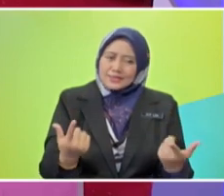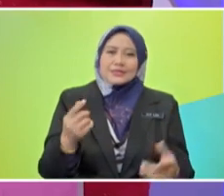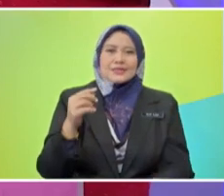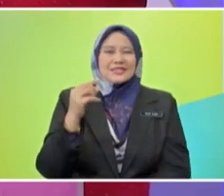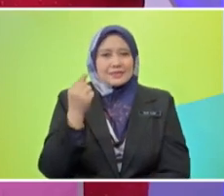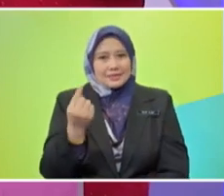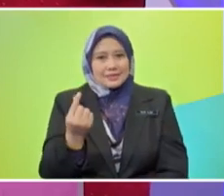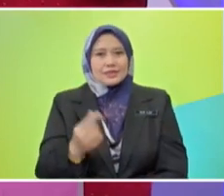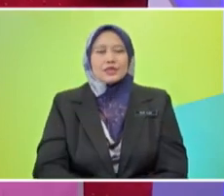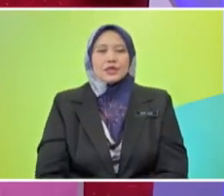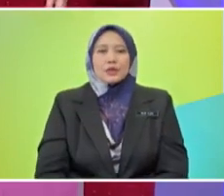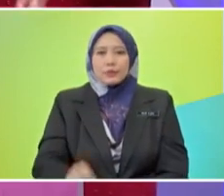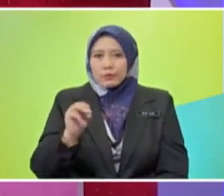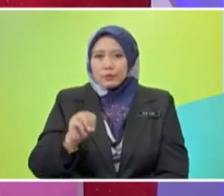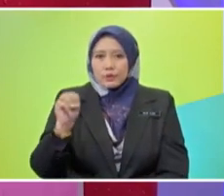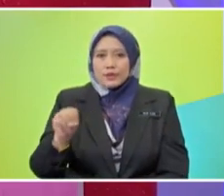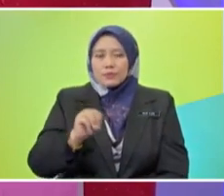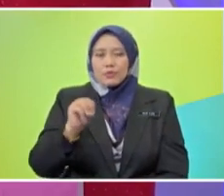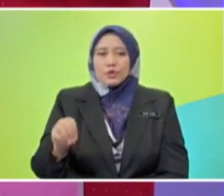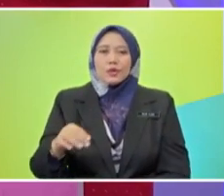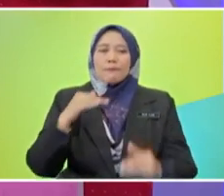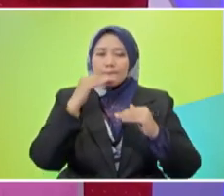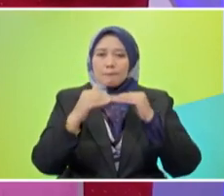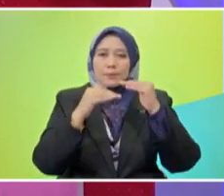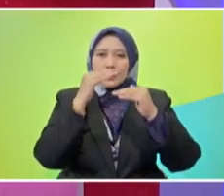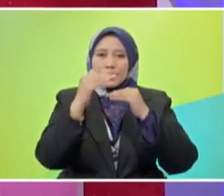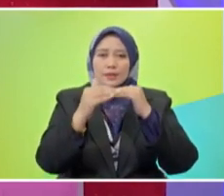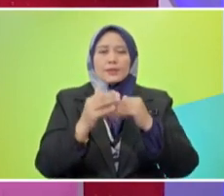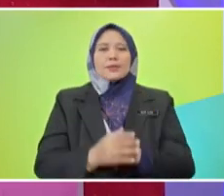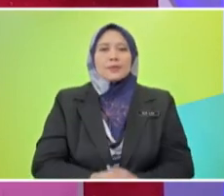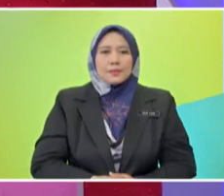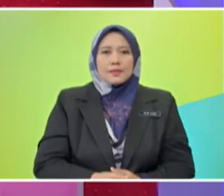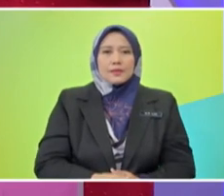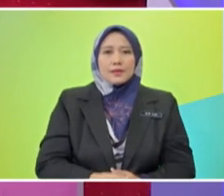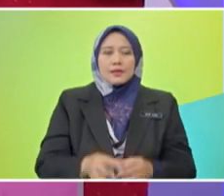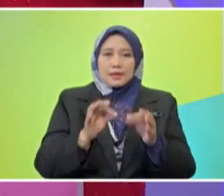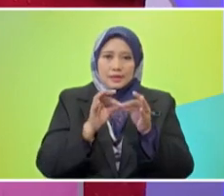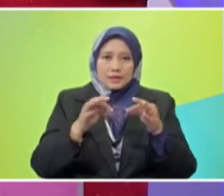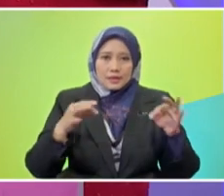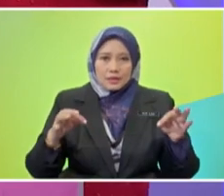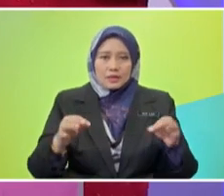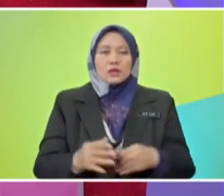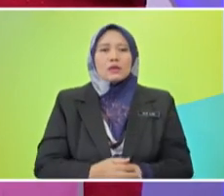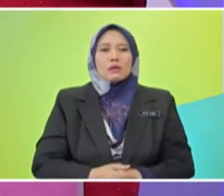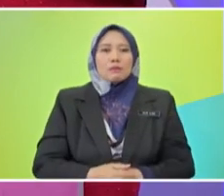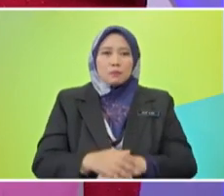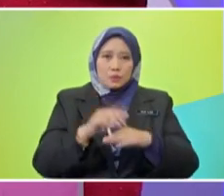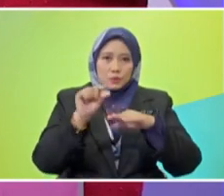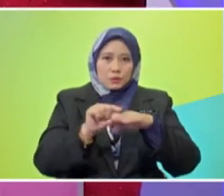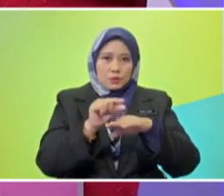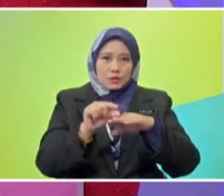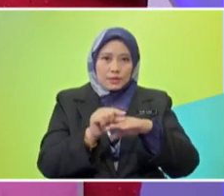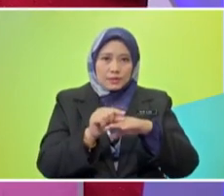iaitu menggunakan gambar dan juga maklumat yang tiada watak di situ. Jadi nampaknya